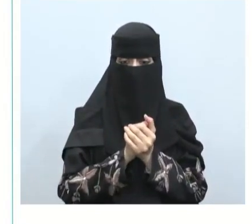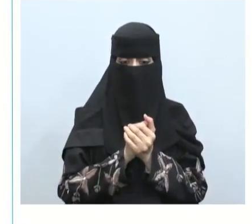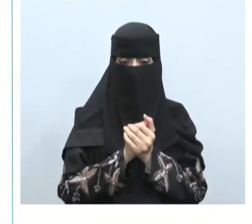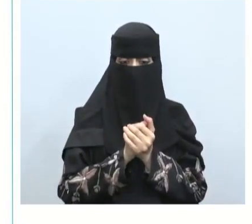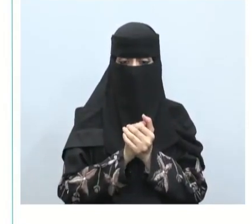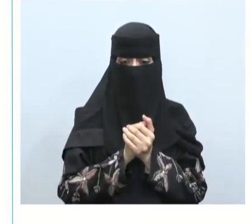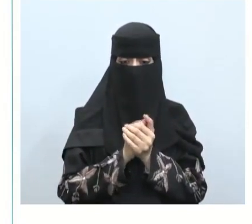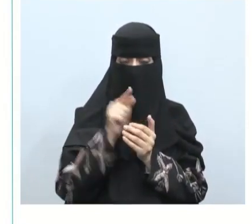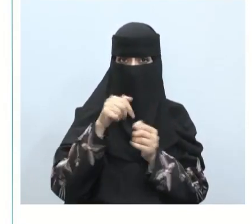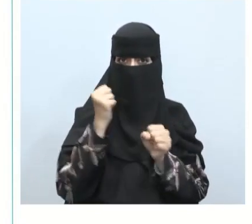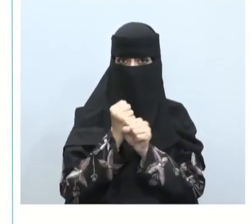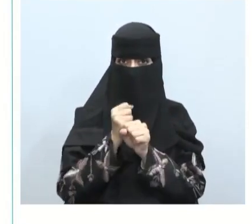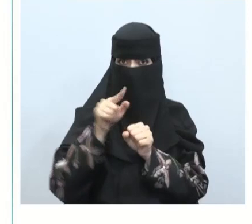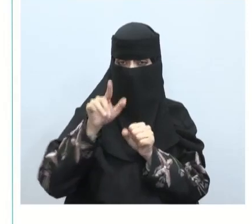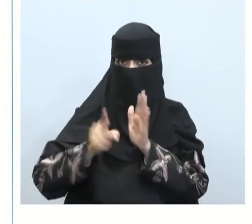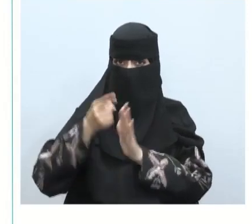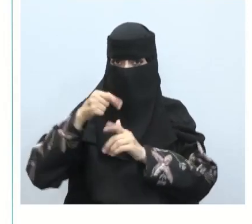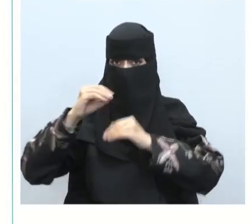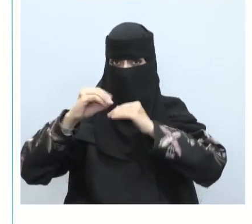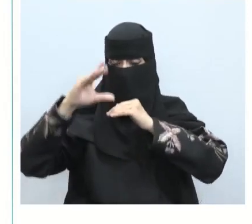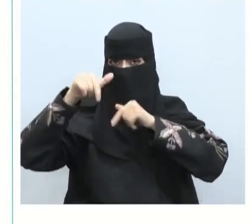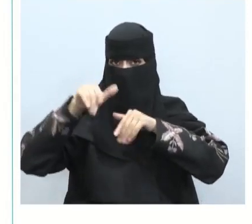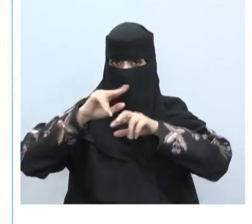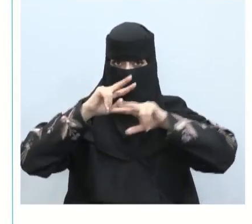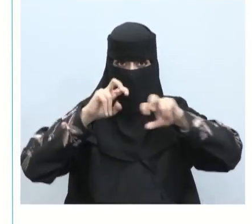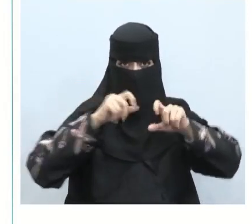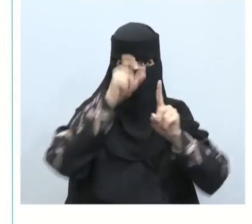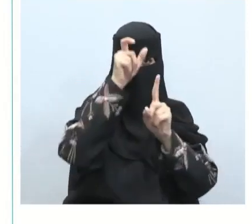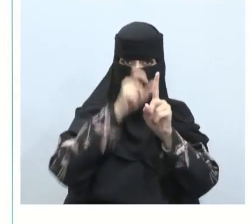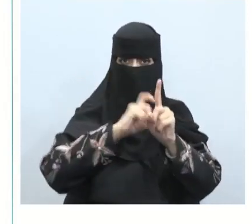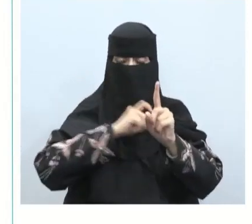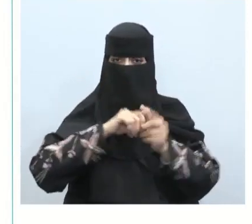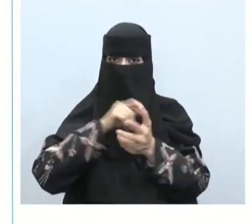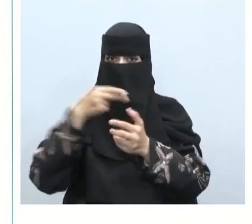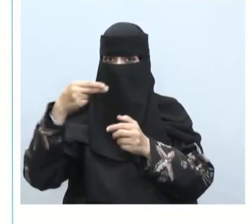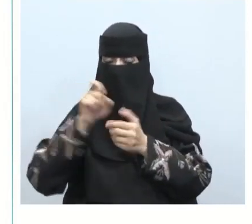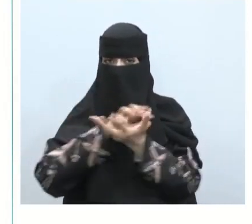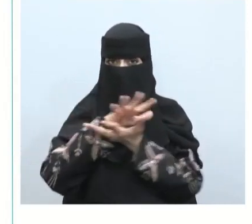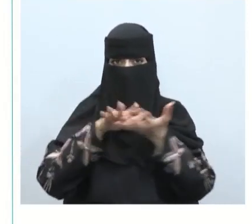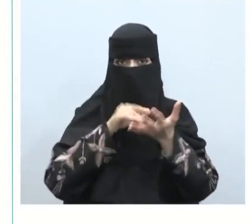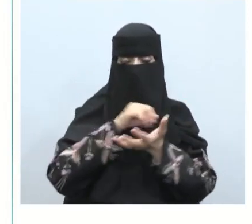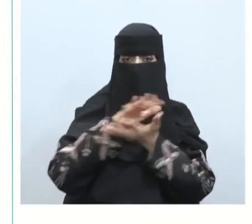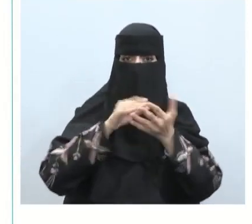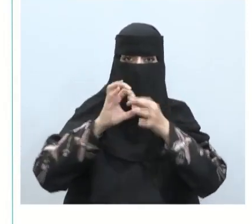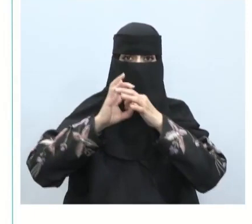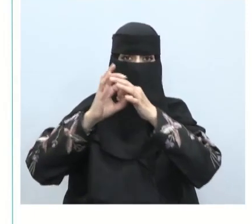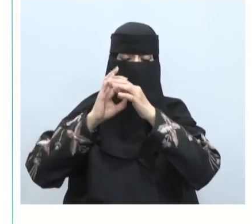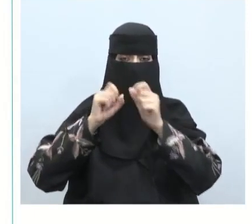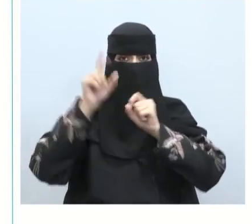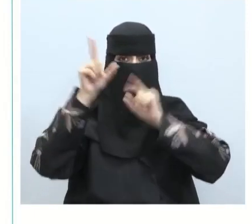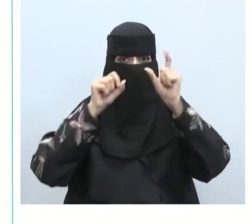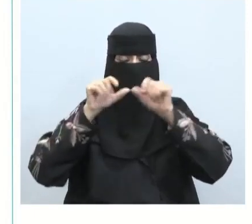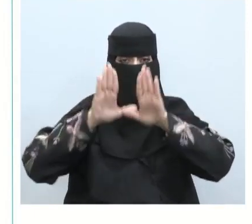الفصل المهمه الاولى في هذا المشروع سيبحث كل طالب عن مشكله من مشاكل الاتصال بالانترنت